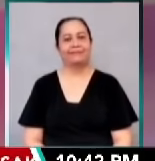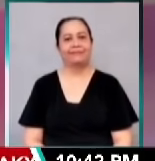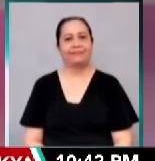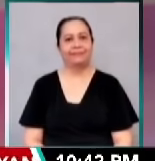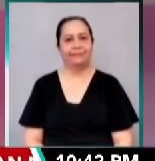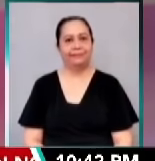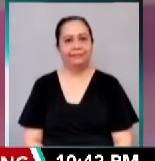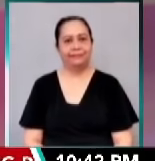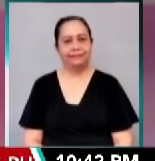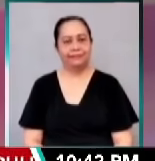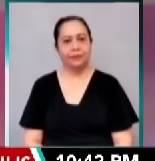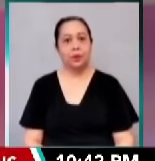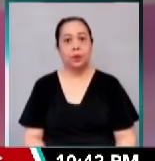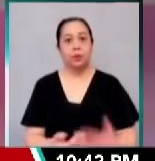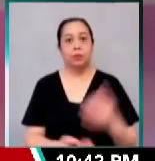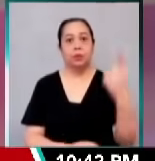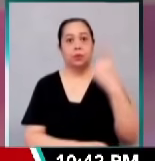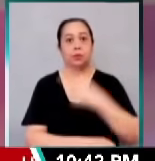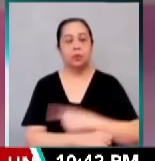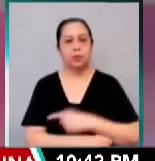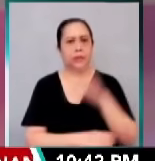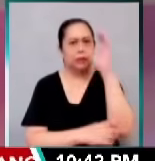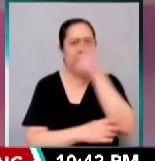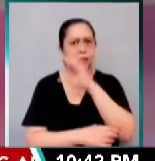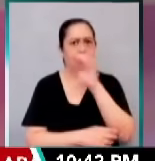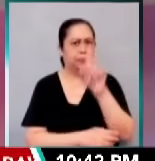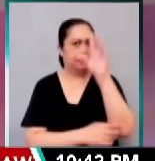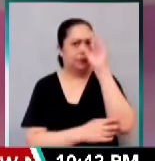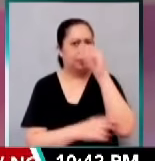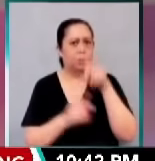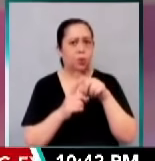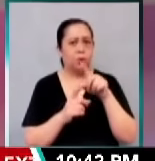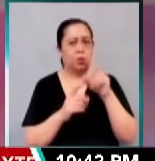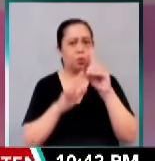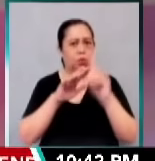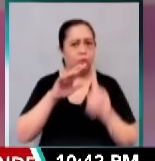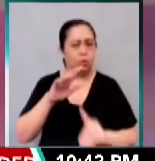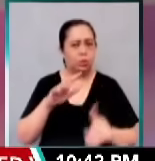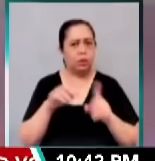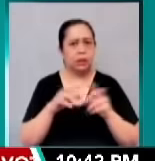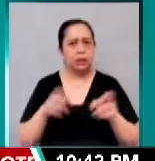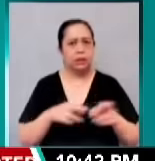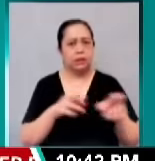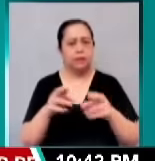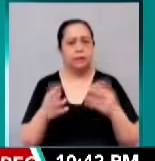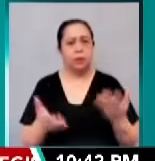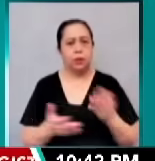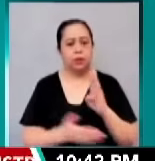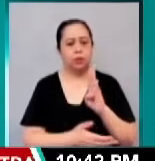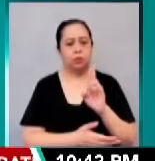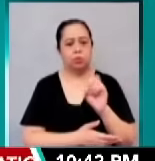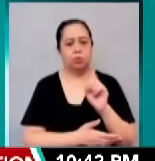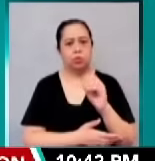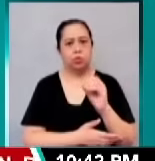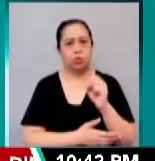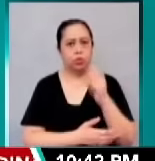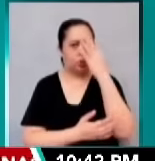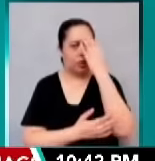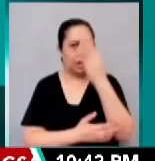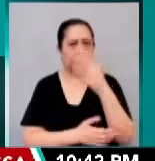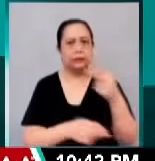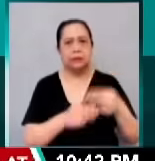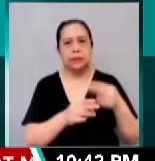Halos isang araw na pinaghahanap ang isang lalaki na nalunod sa ilog sa Bustos, Bulacan. Kinilala ang biktimang si Jamil Parco